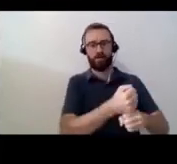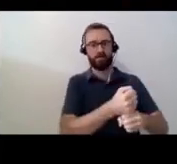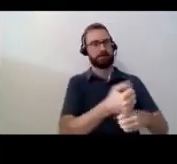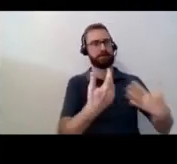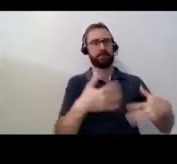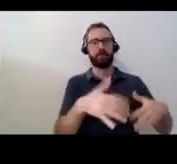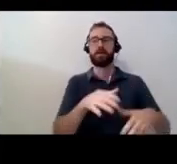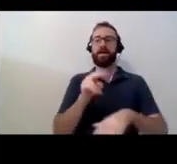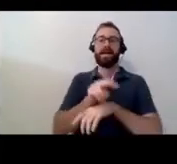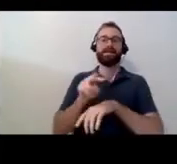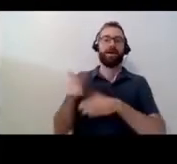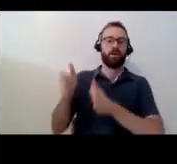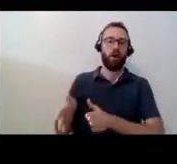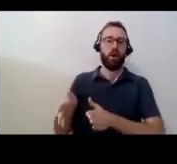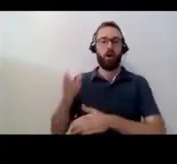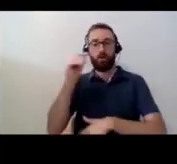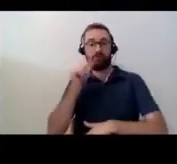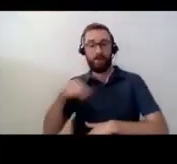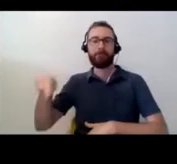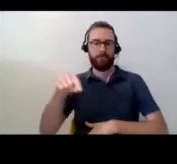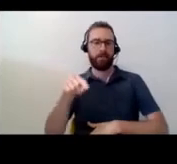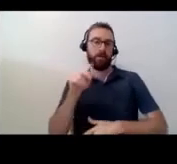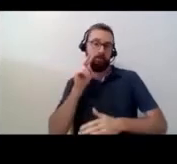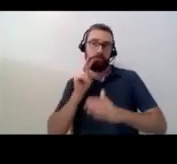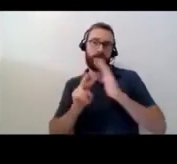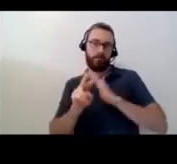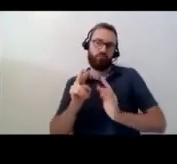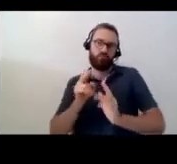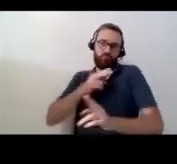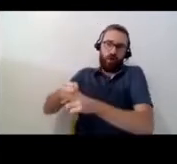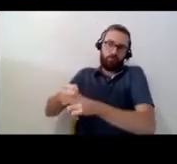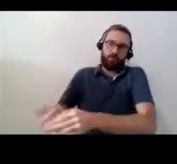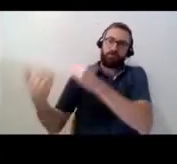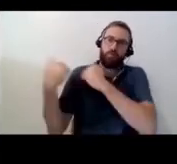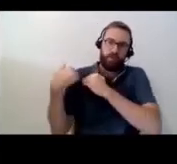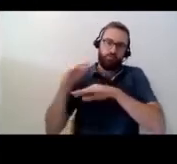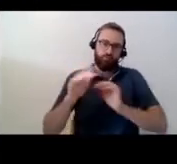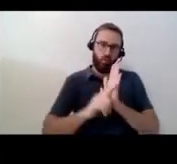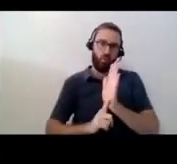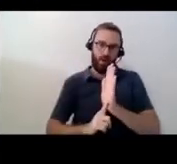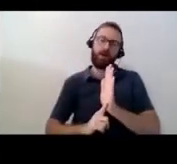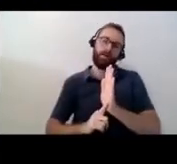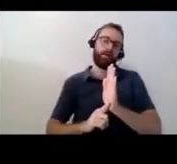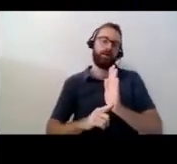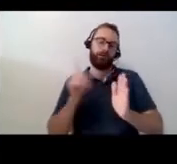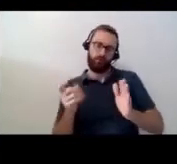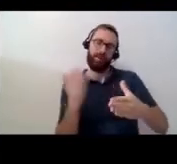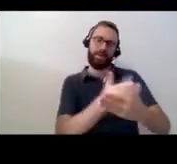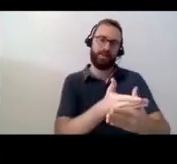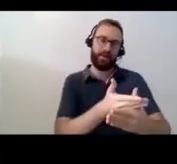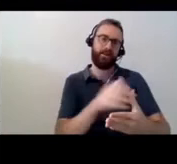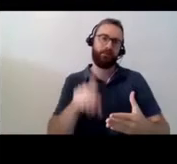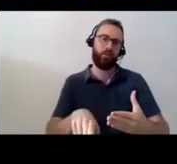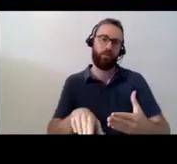inspecteurs et inspectrices prévus et autorisés par cette nouvelle loi-là devraient intervenir. Et donc là, on leur dit, bon, mais